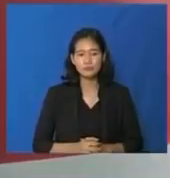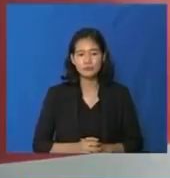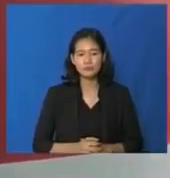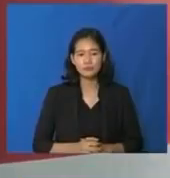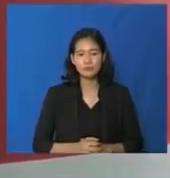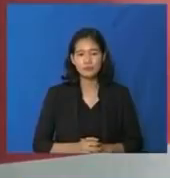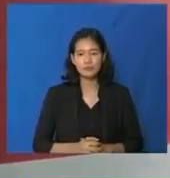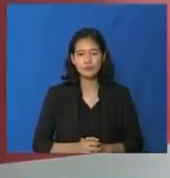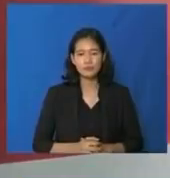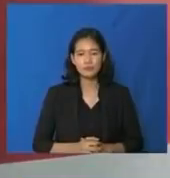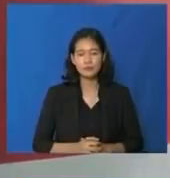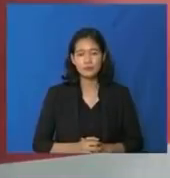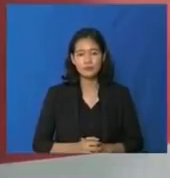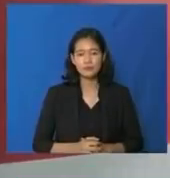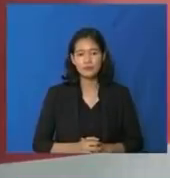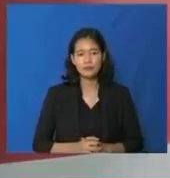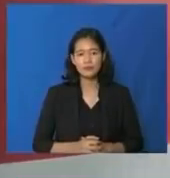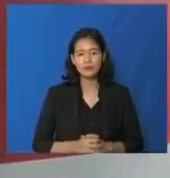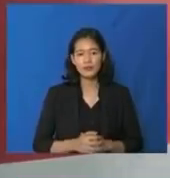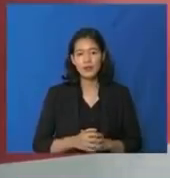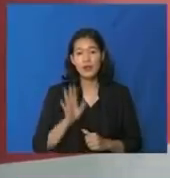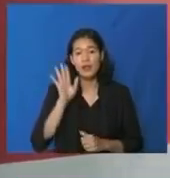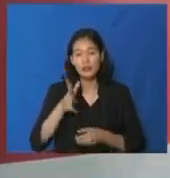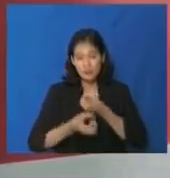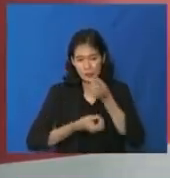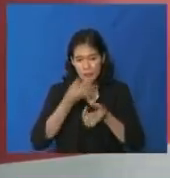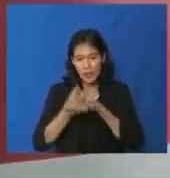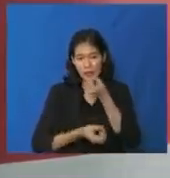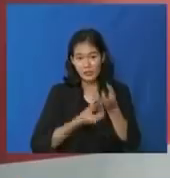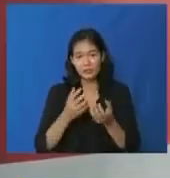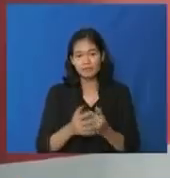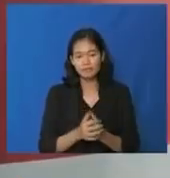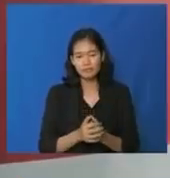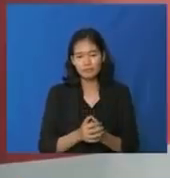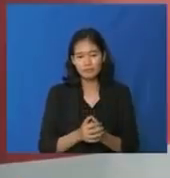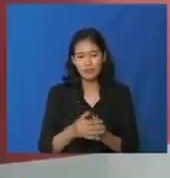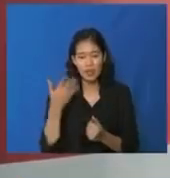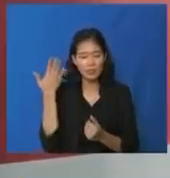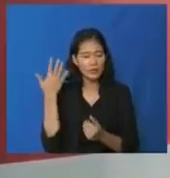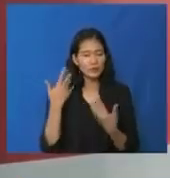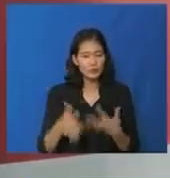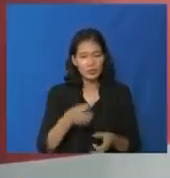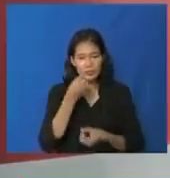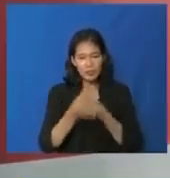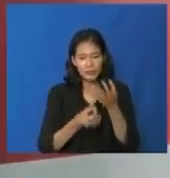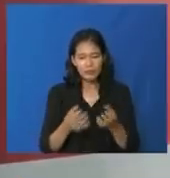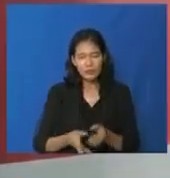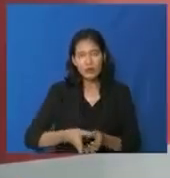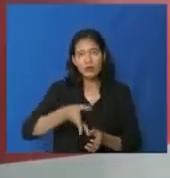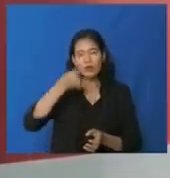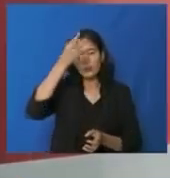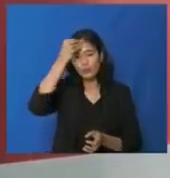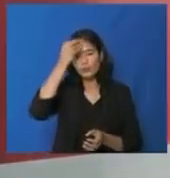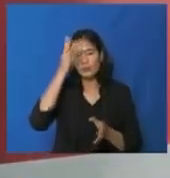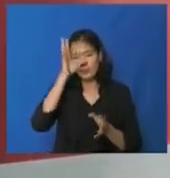10 dari penjelasan tuh Hai saya mendapat gambaran di bawah